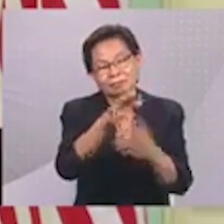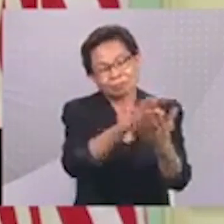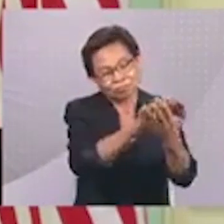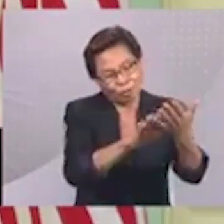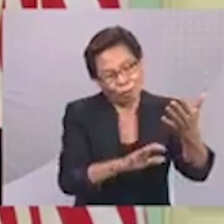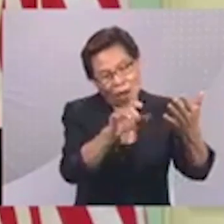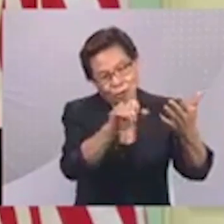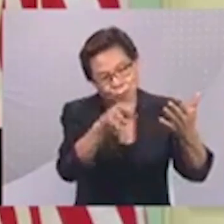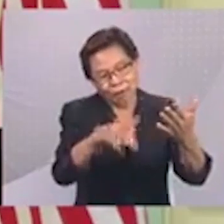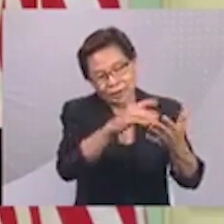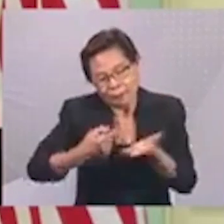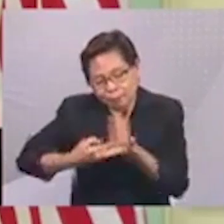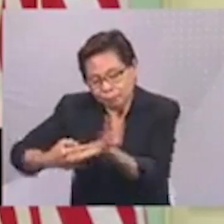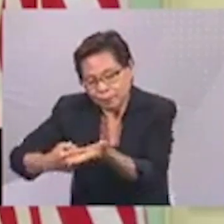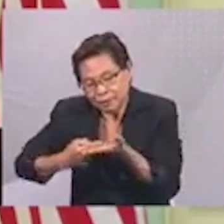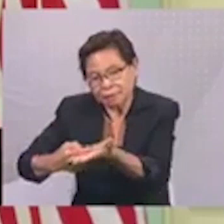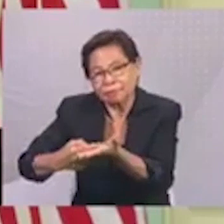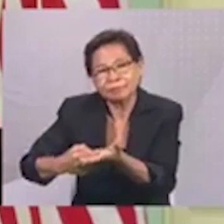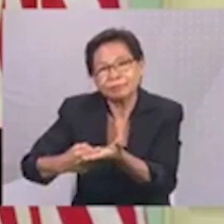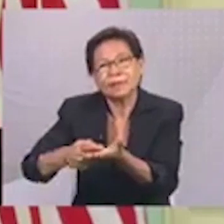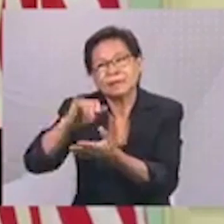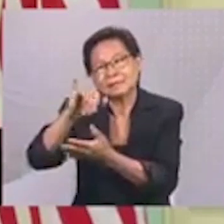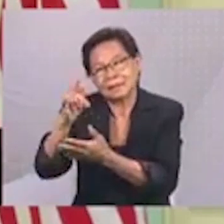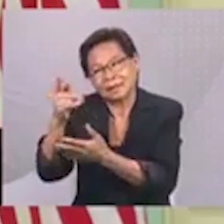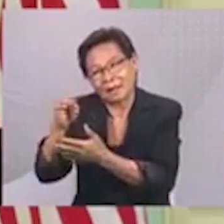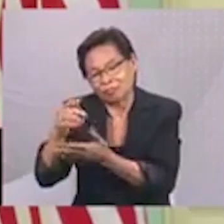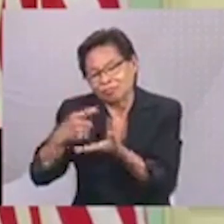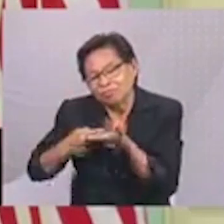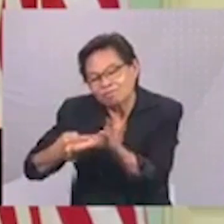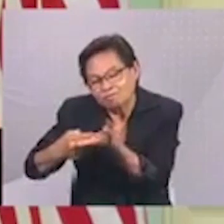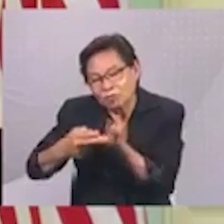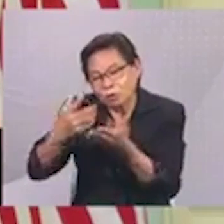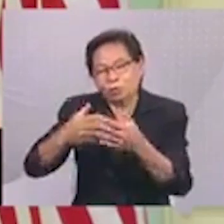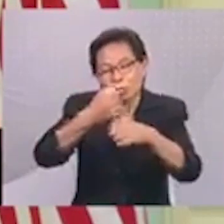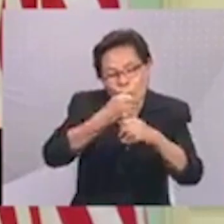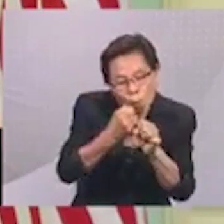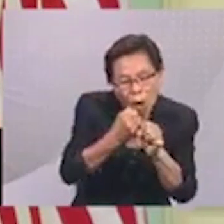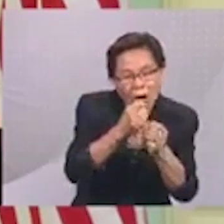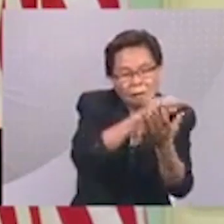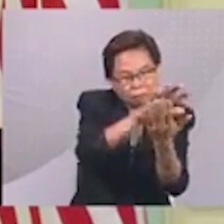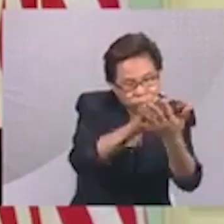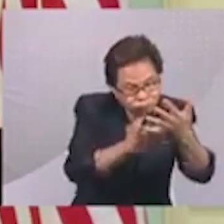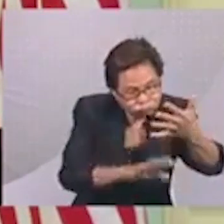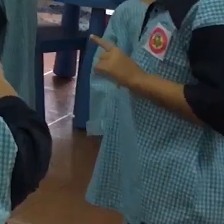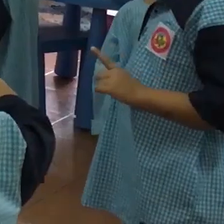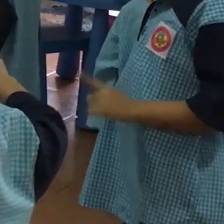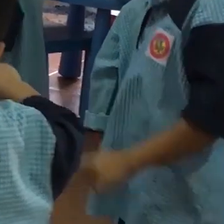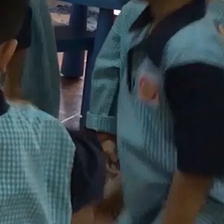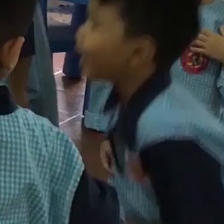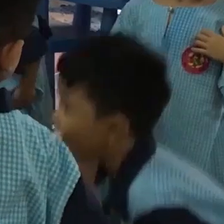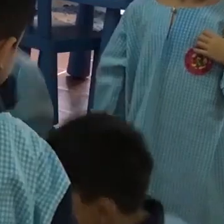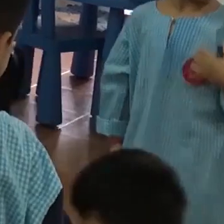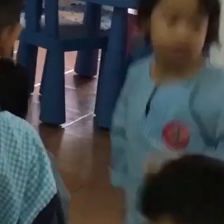bersama, akan berbincang dengan Kementerian Kebajikan Masyarakat untuk mengeluarkan SOP yang detail bagi